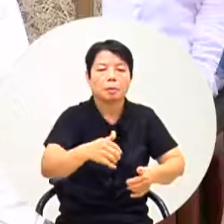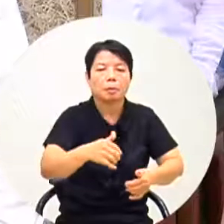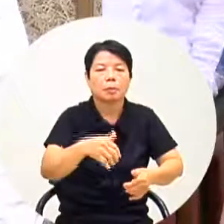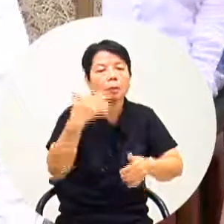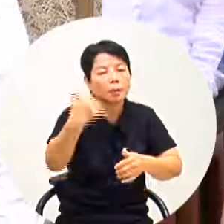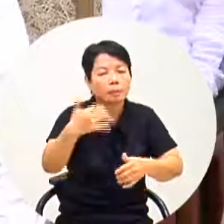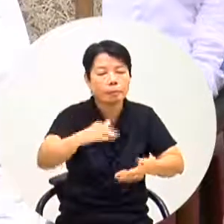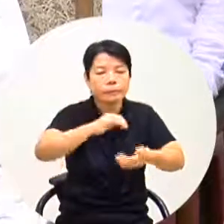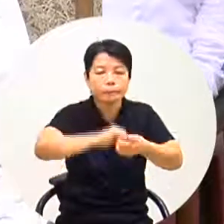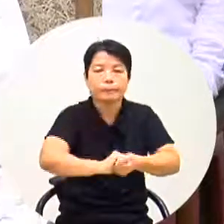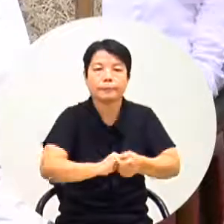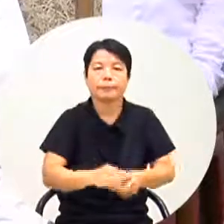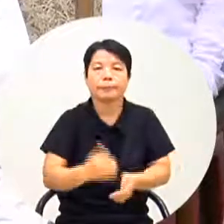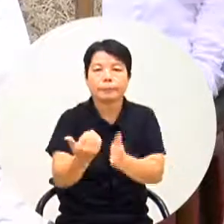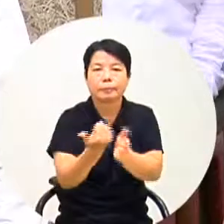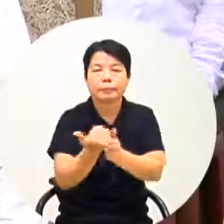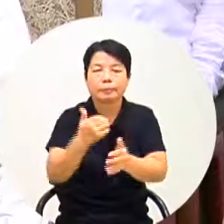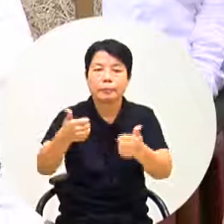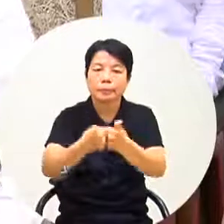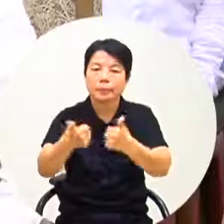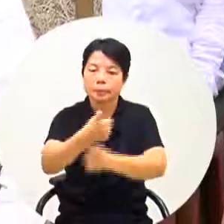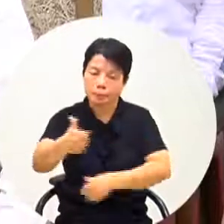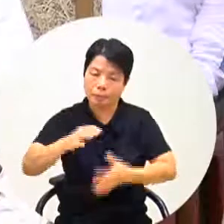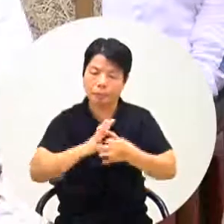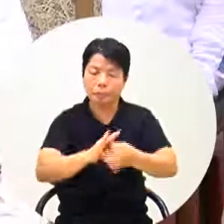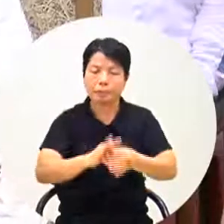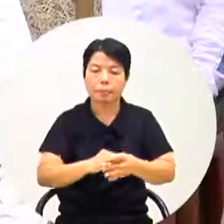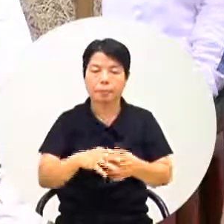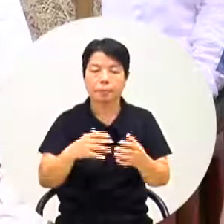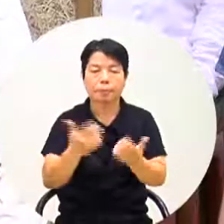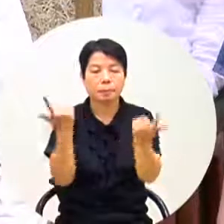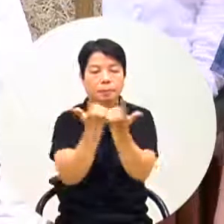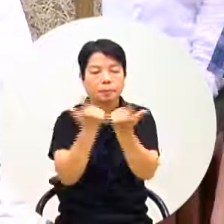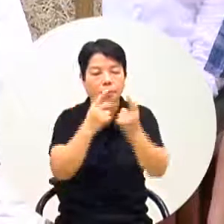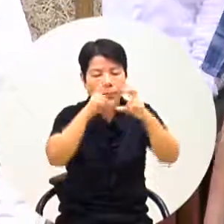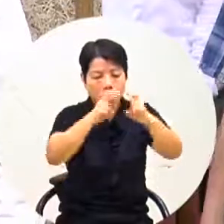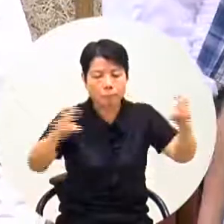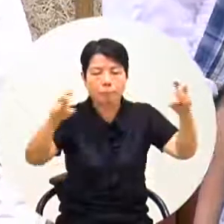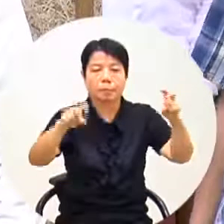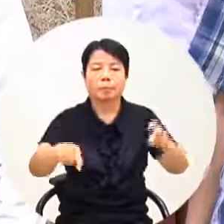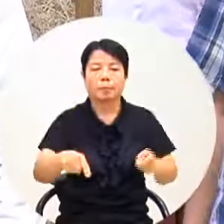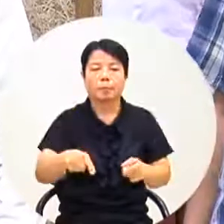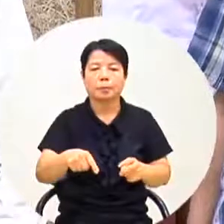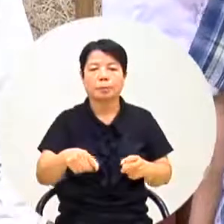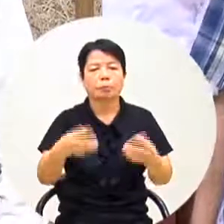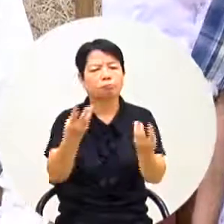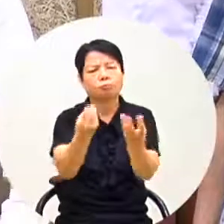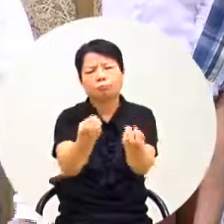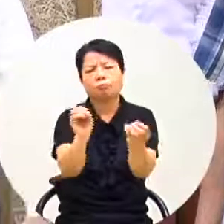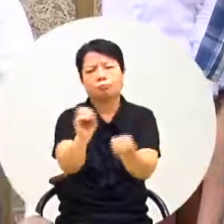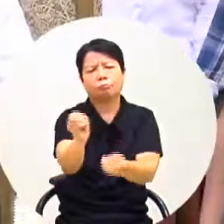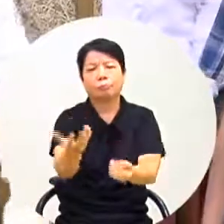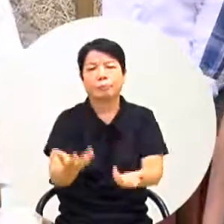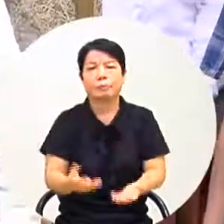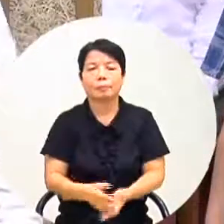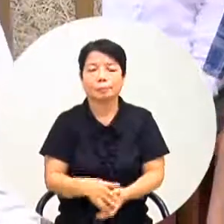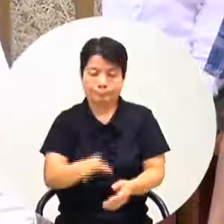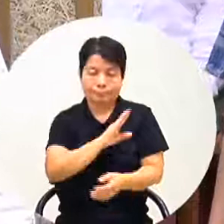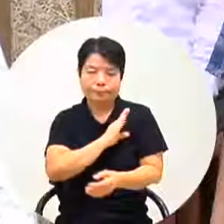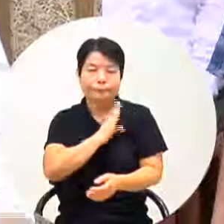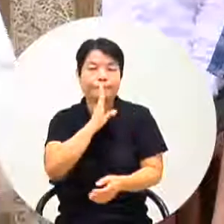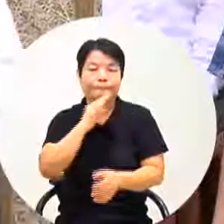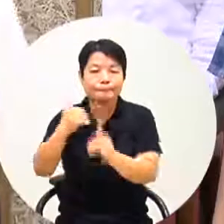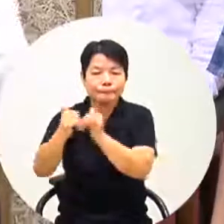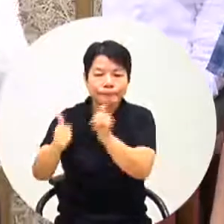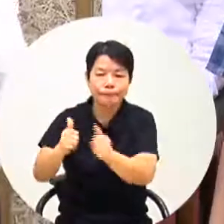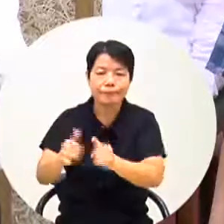定啦。头拄啊，议员咧关心讲咱北极点的代志吼，其实无这个代志啊。吼、哦，当然是可能地方吼、哦、一